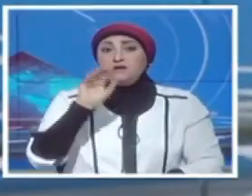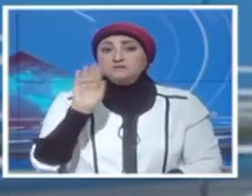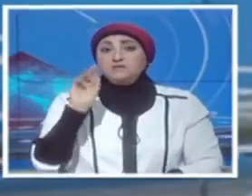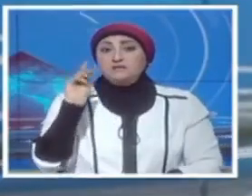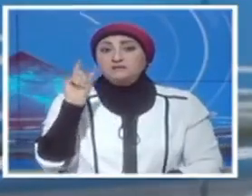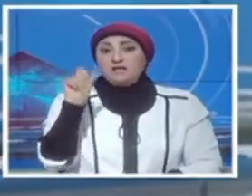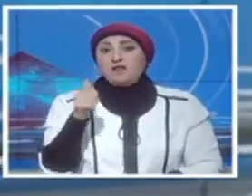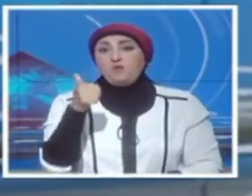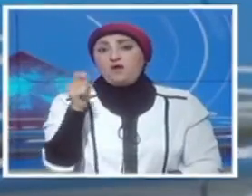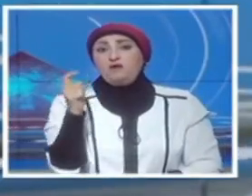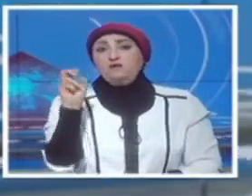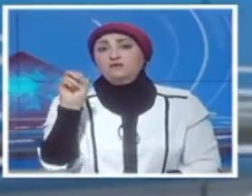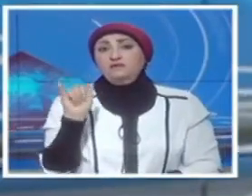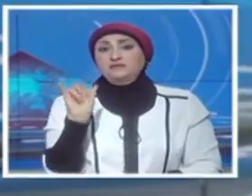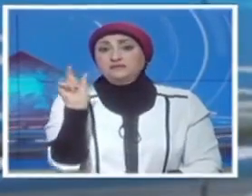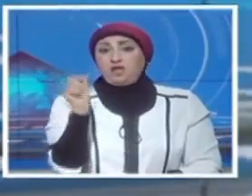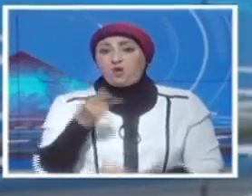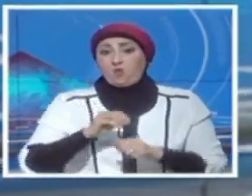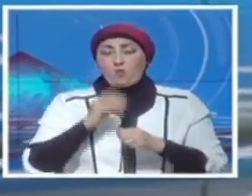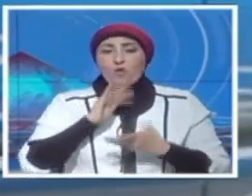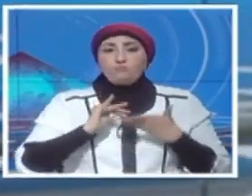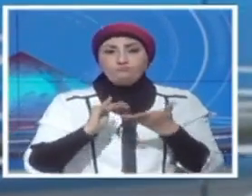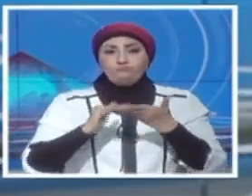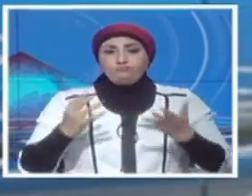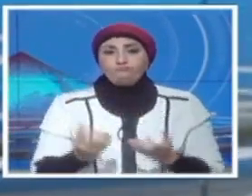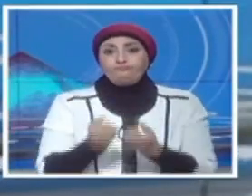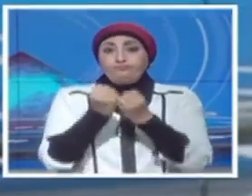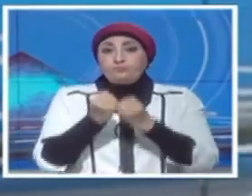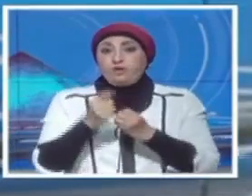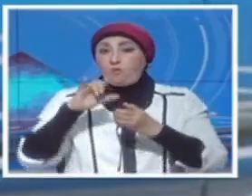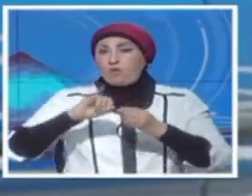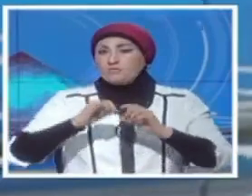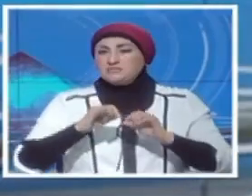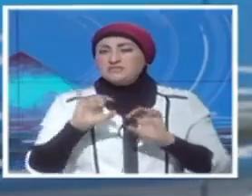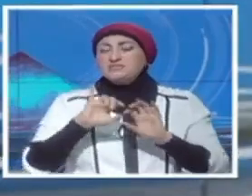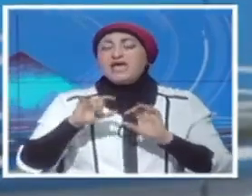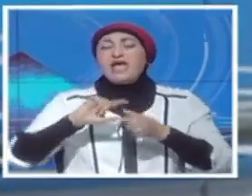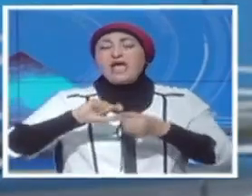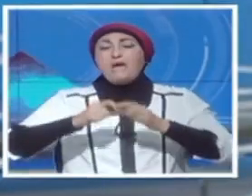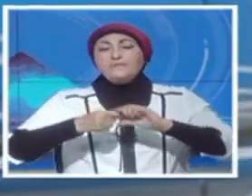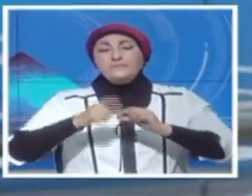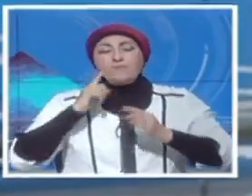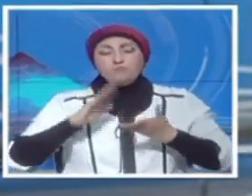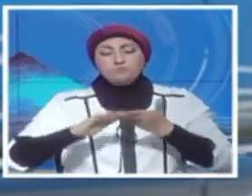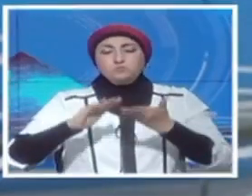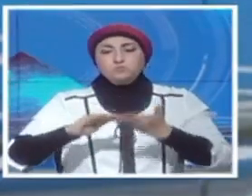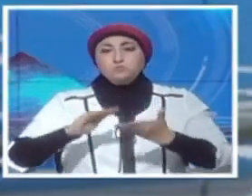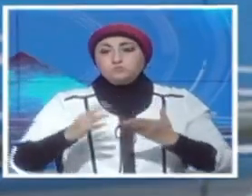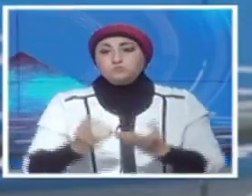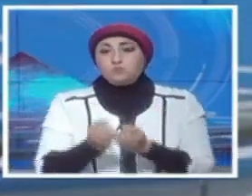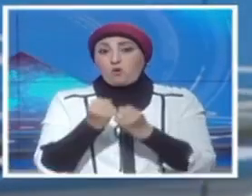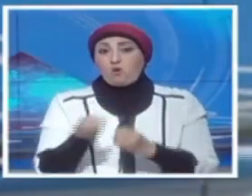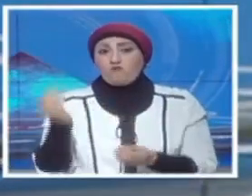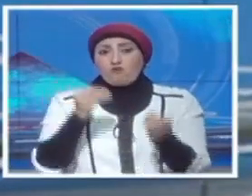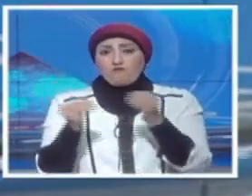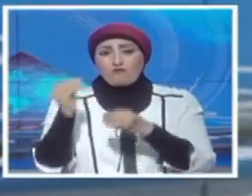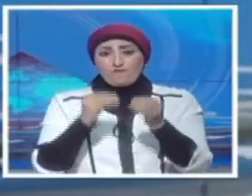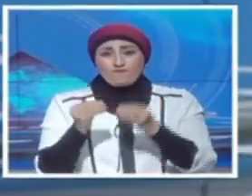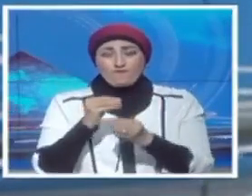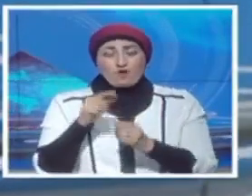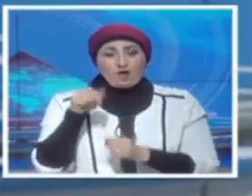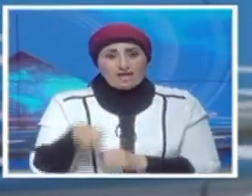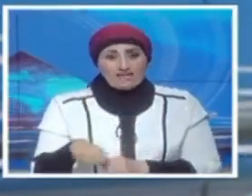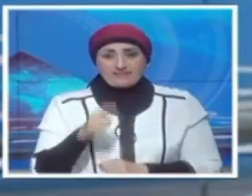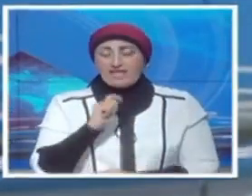وأرقين وتقديم كافة التسهيلات لهم بالتعاون مع مؤسسات المجتمع المدني. ولمزيد من